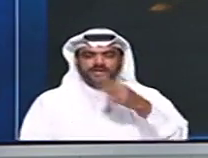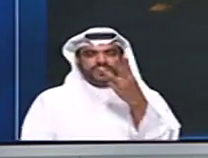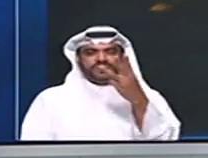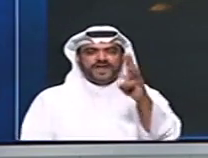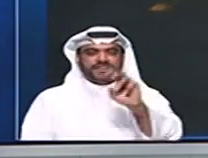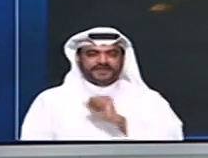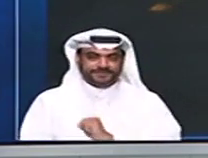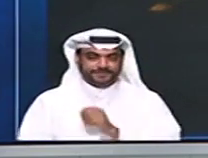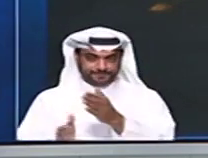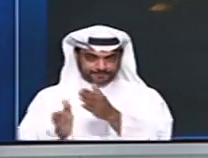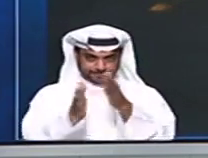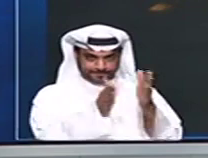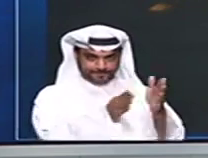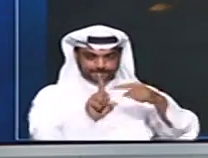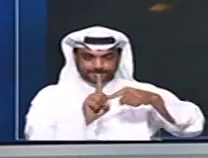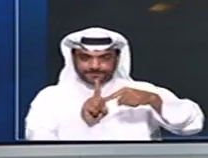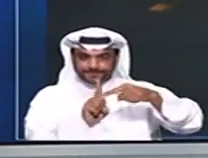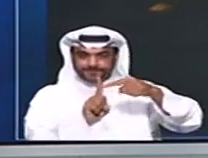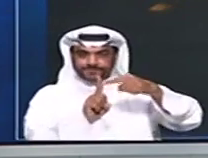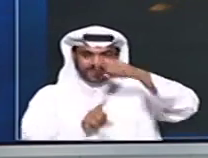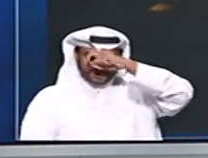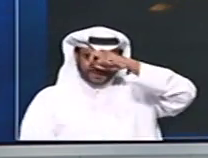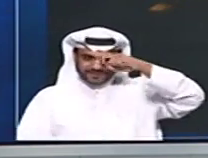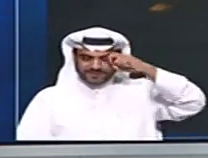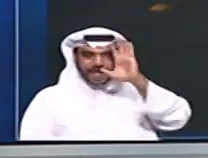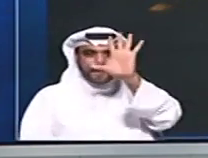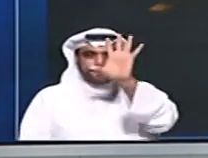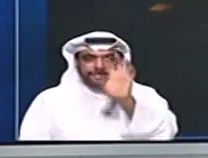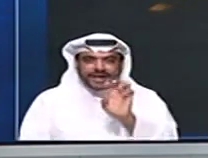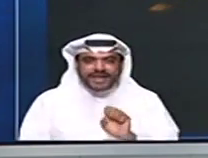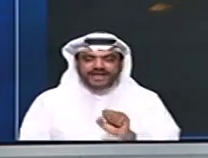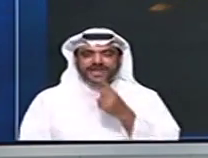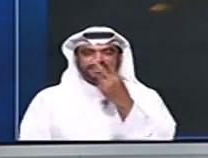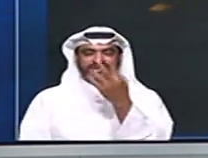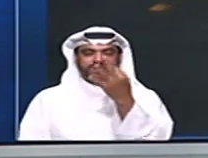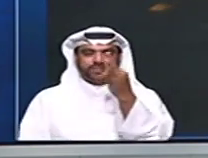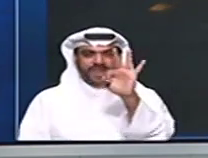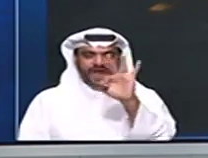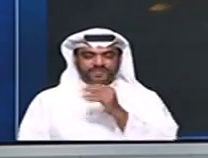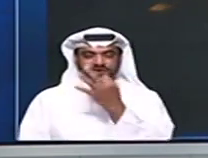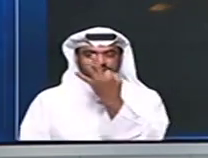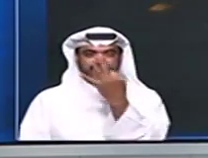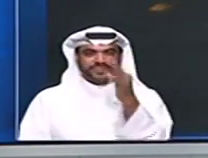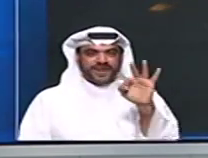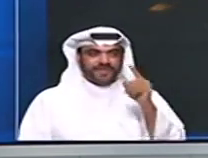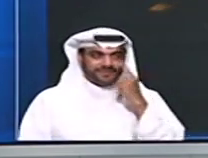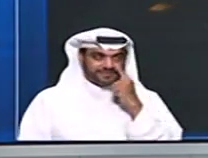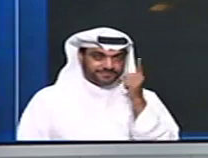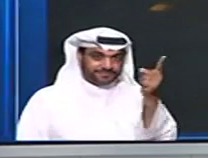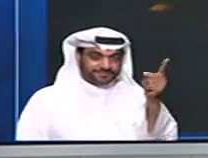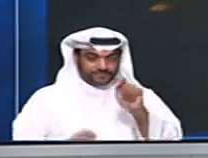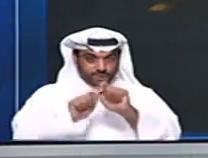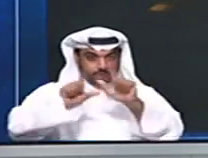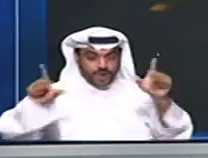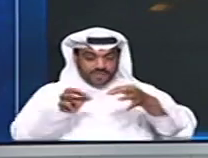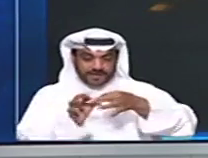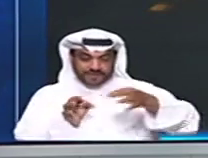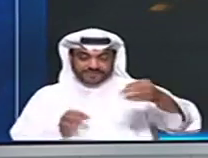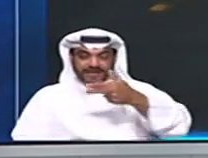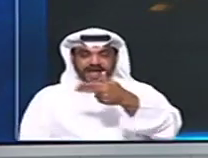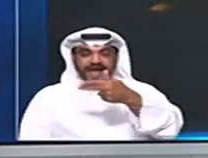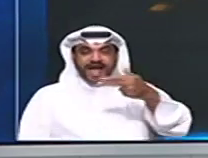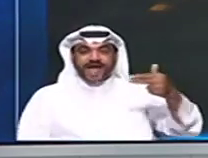كيلومتر في الساعة. درجات الحرارة المتوقعة على المناطق الساحلية متفاوتة ما بين 32 إلى 33 درجة مئوية، بالنسبة للمناطق الغربية سالم